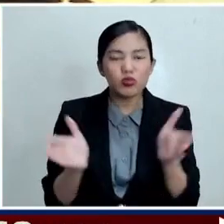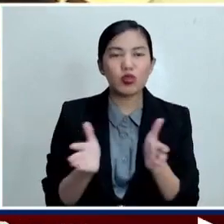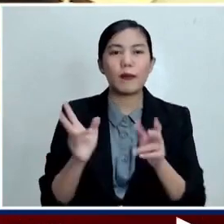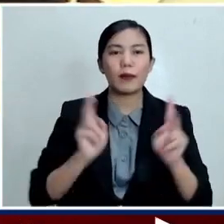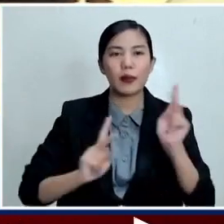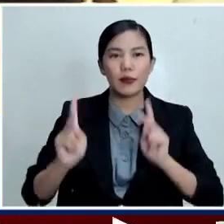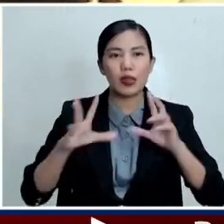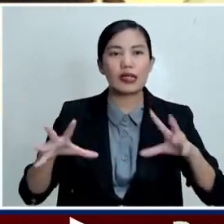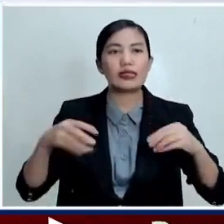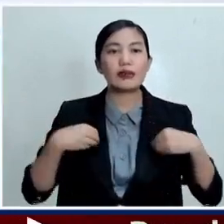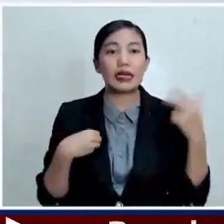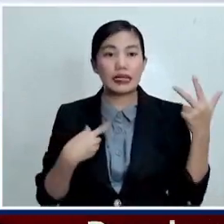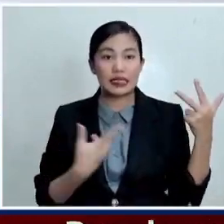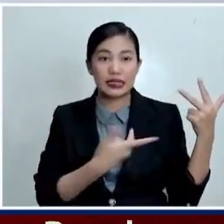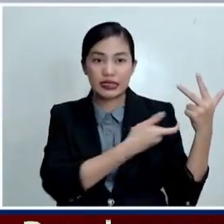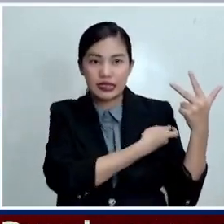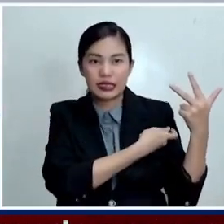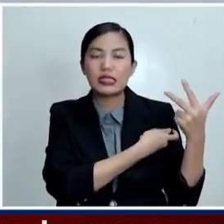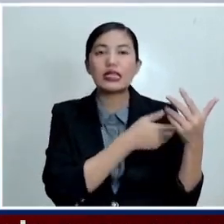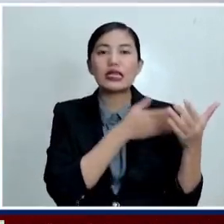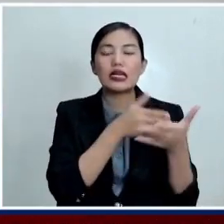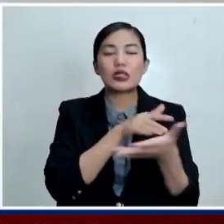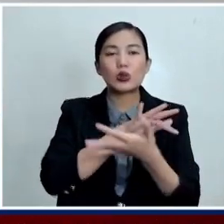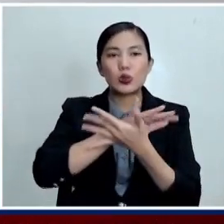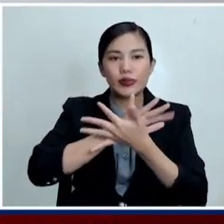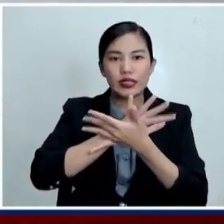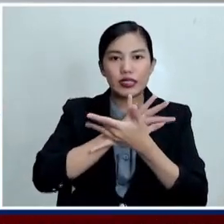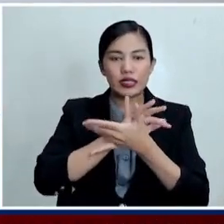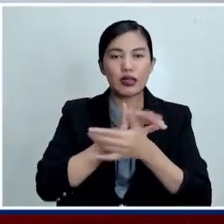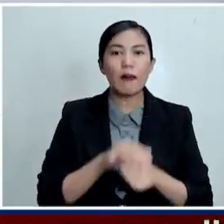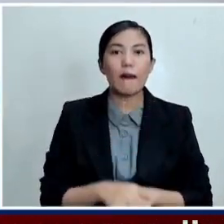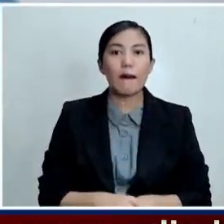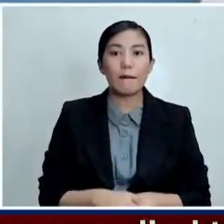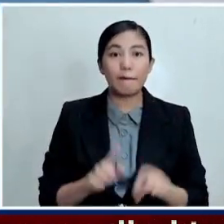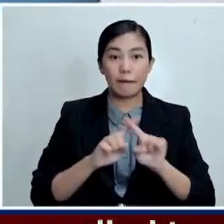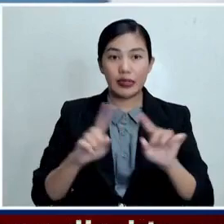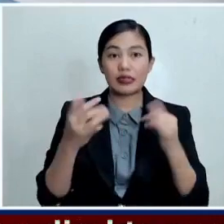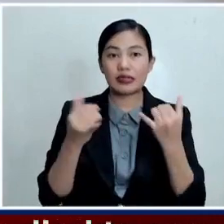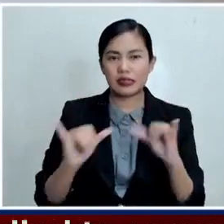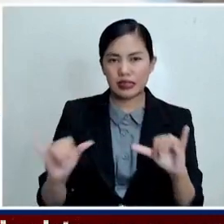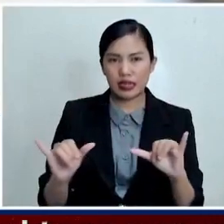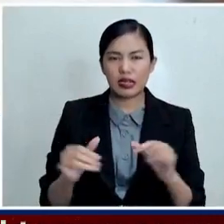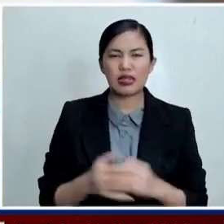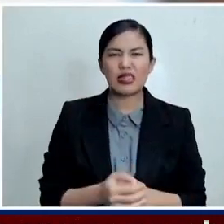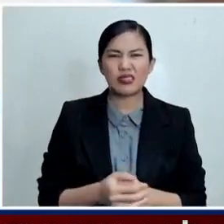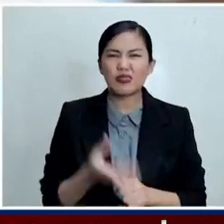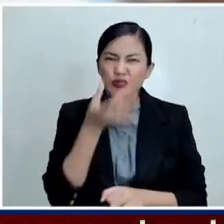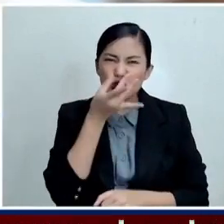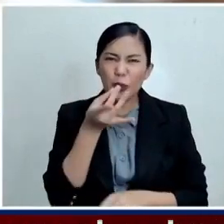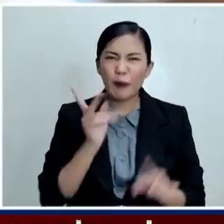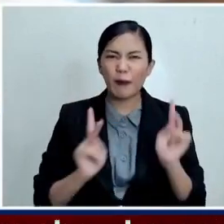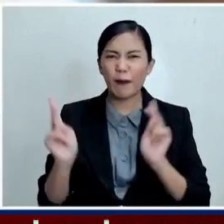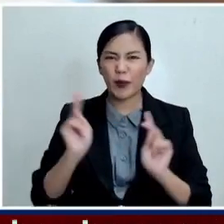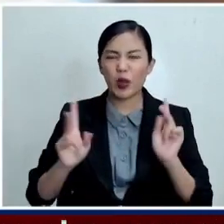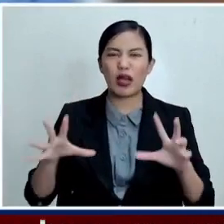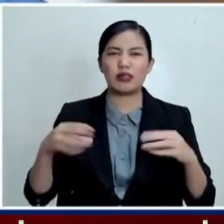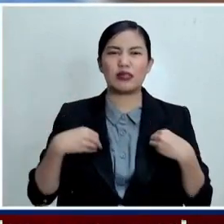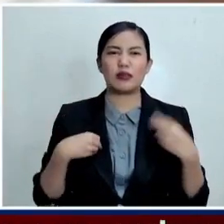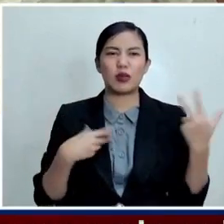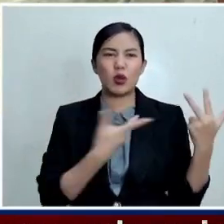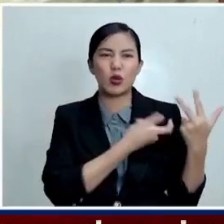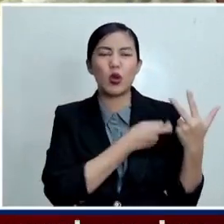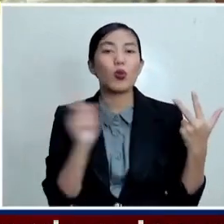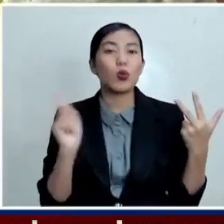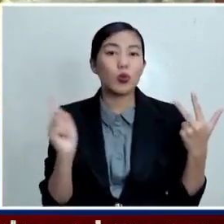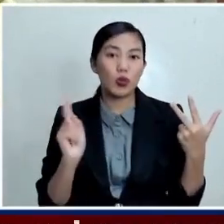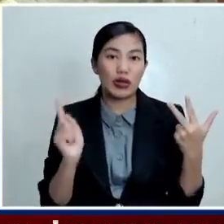kontra COVID-19. Sa kabila nito, nananatiling mababa ang bilang ng nagpapa-booster. Ang rason ayon kay Health